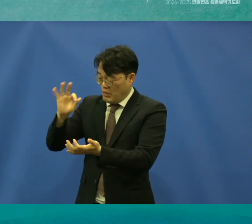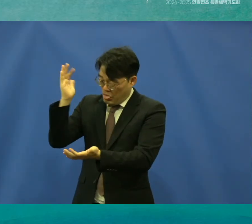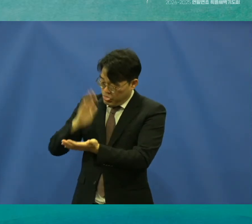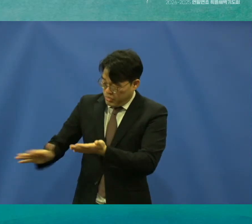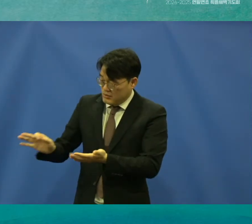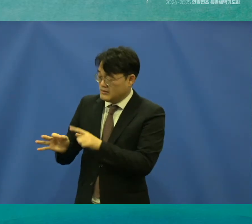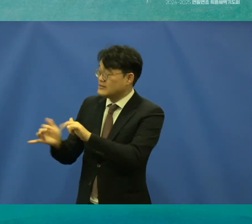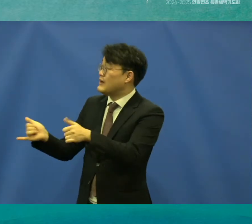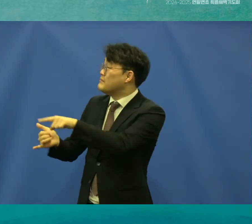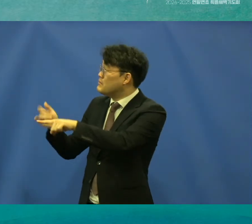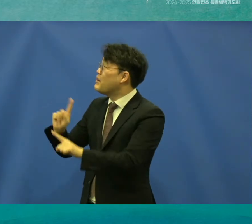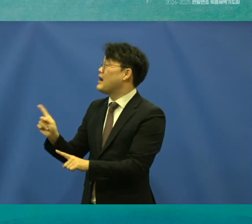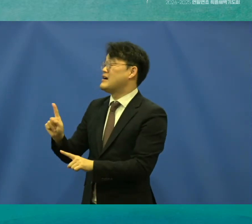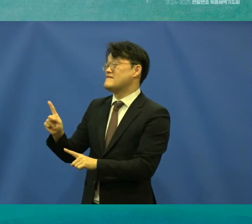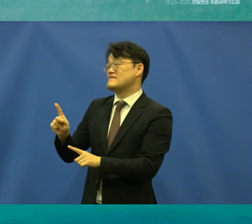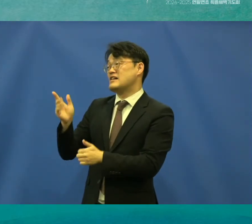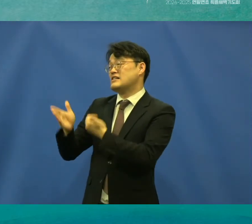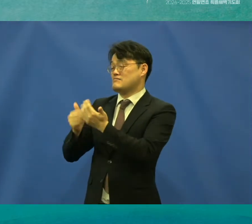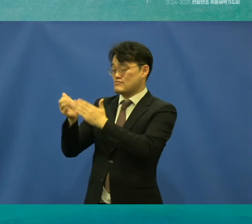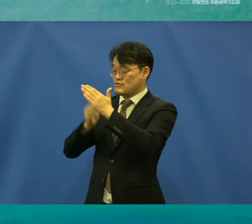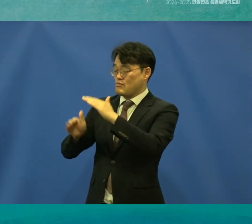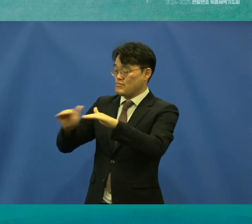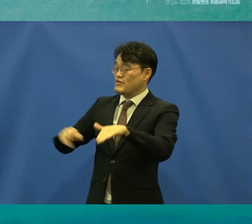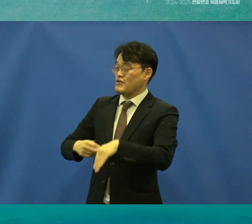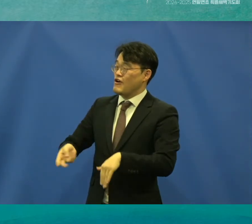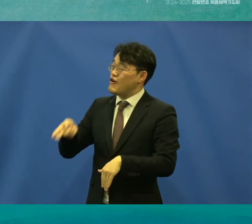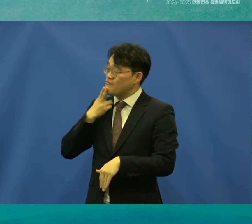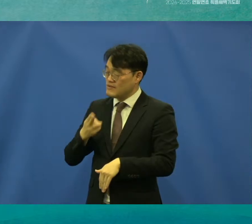하나님, 당신의 처사를 이해할 수 없습니다.